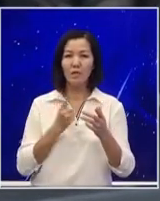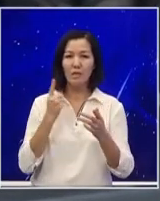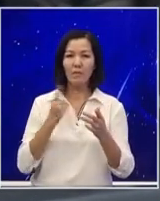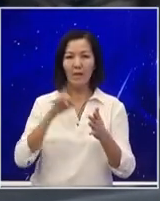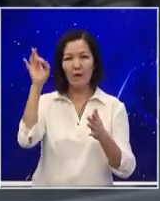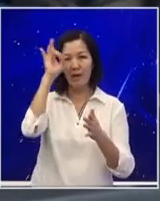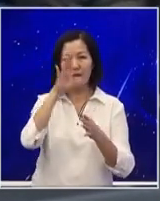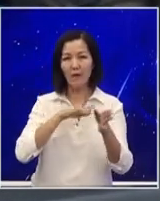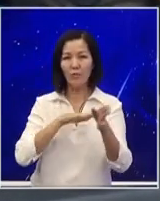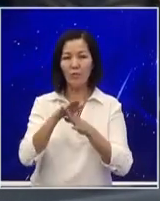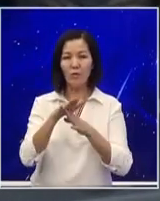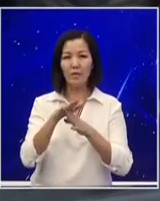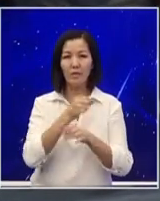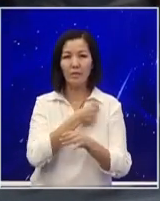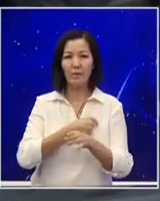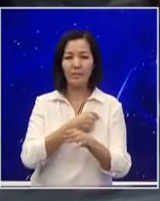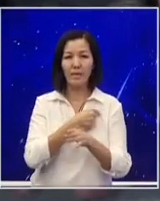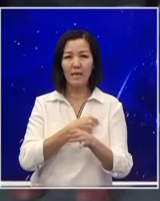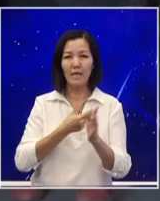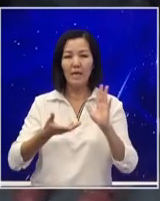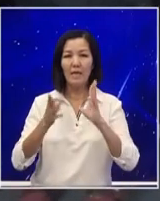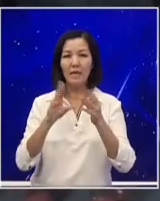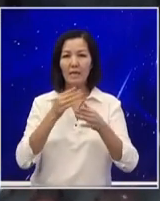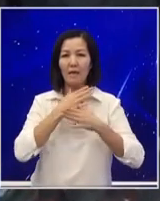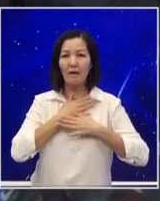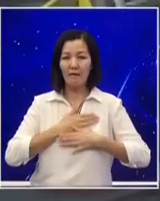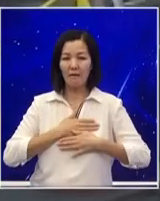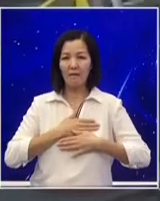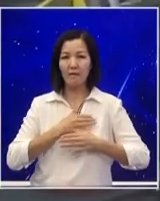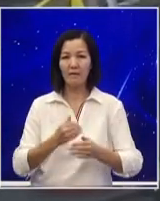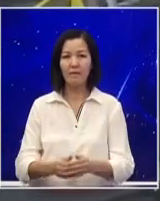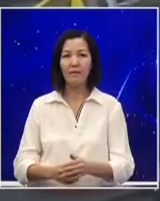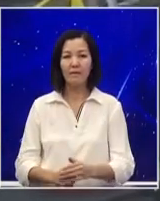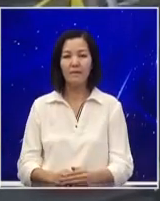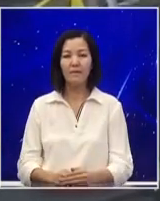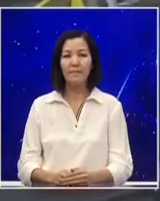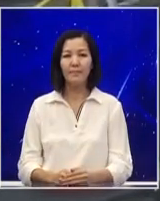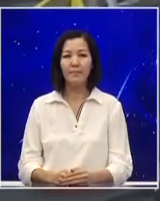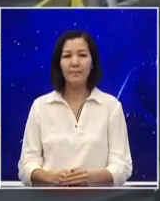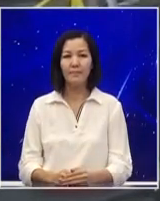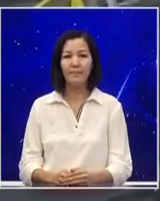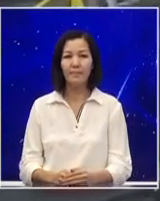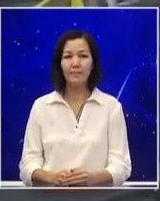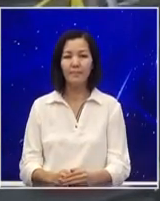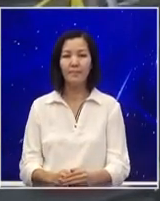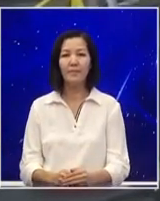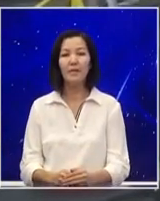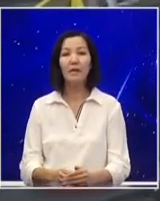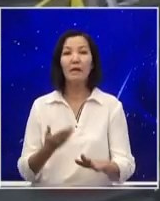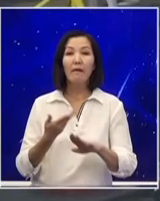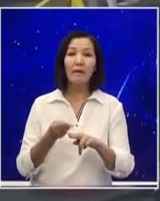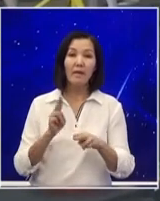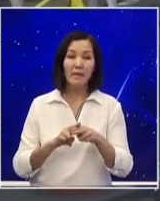дәрежесін орындады. Бапкерлер шәкірттерінің нәтижесін қанағаттанарлық деп отыр. Чемпионат проходил в отдельных упражнениях. Егер